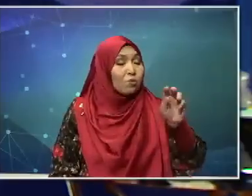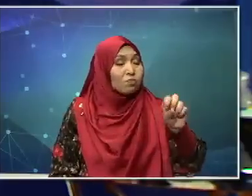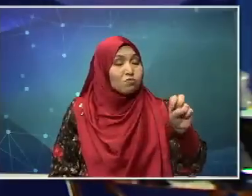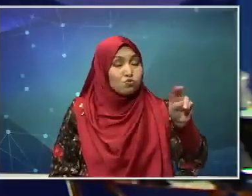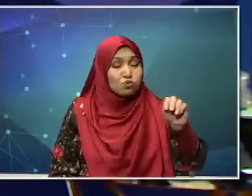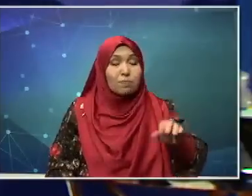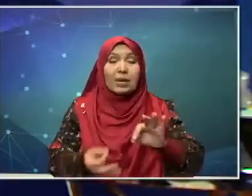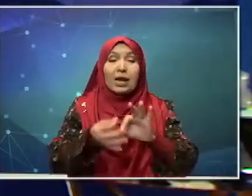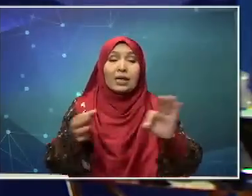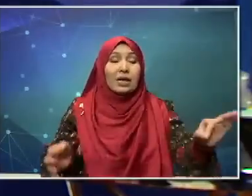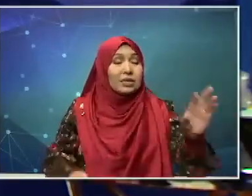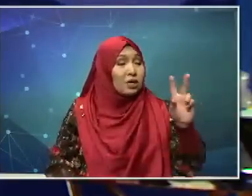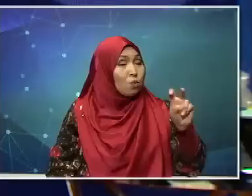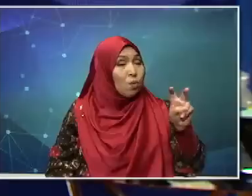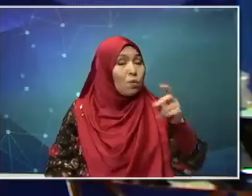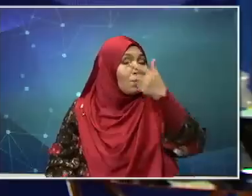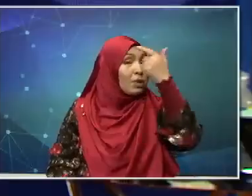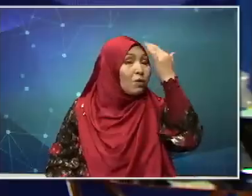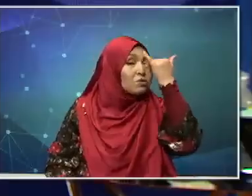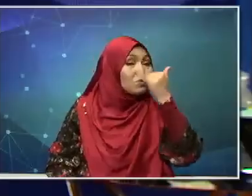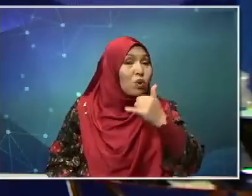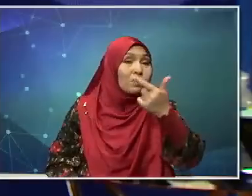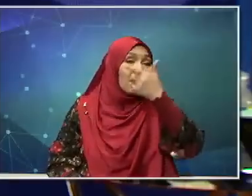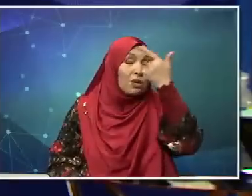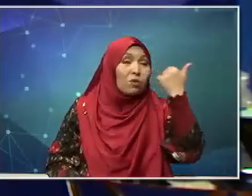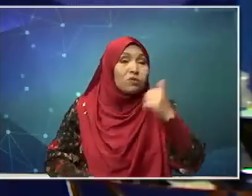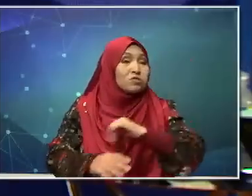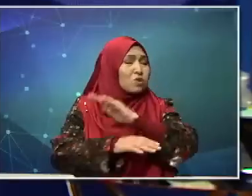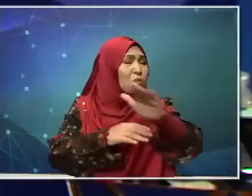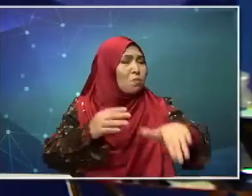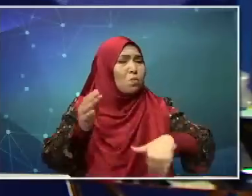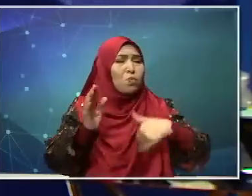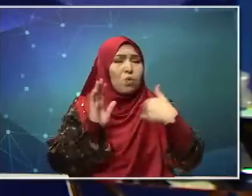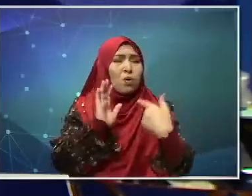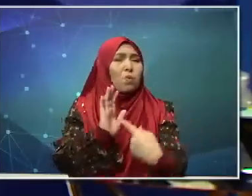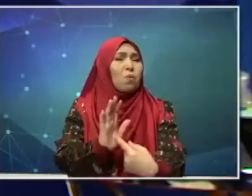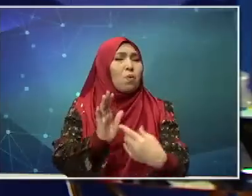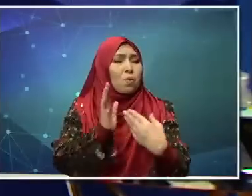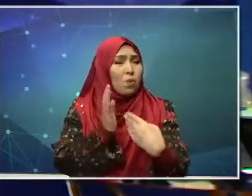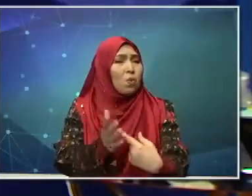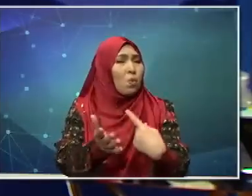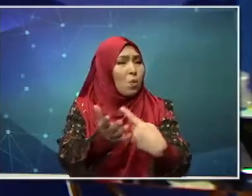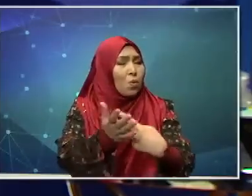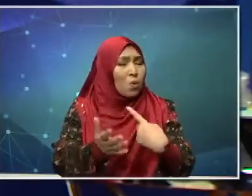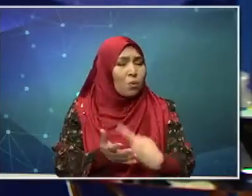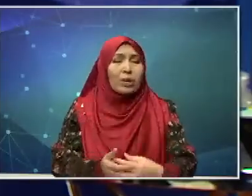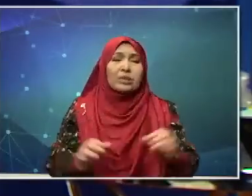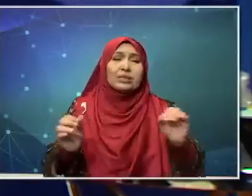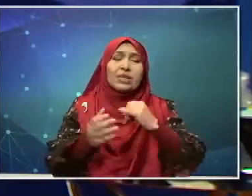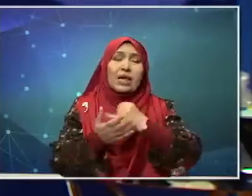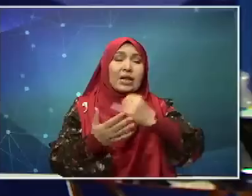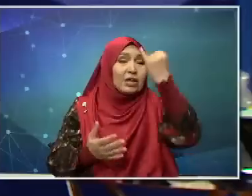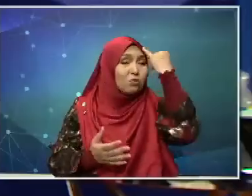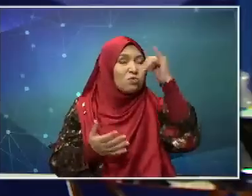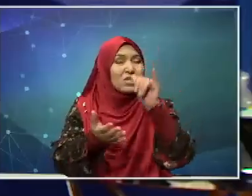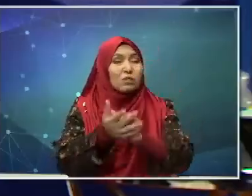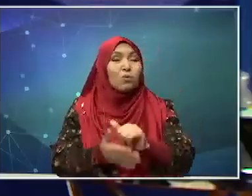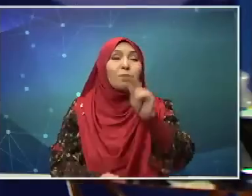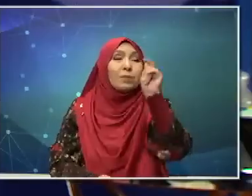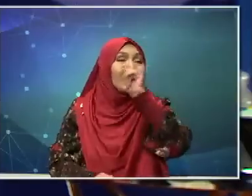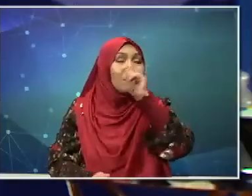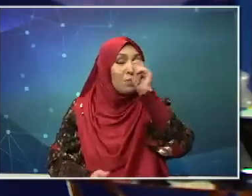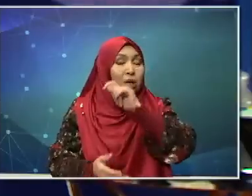ke-20 keren apa kerennya semua hujah hujah yang diberikan itu takde ilmu dan itu adalah satu penipuan dalam